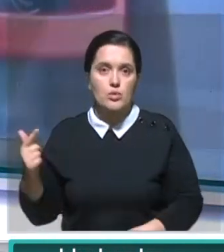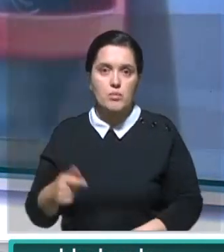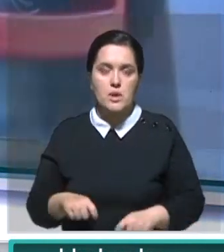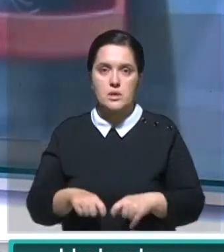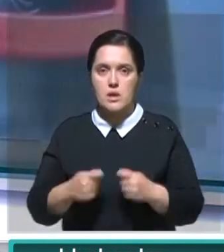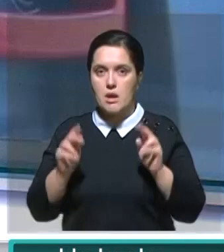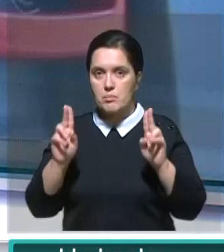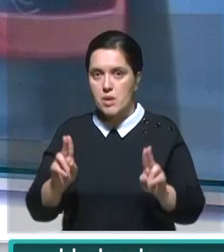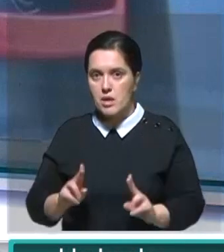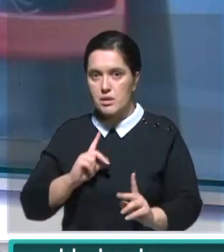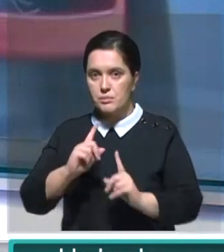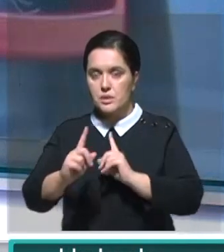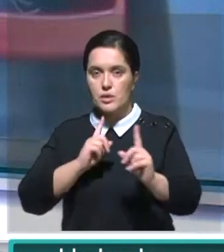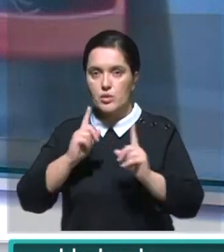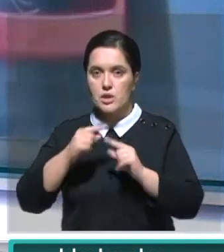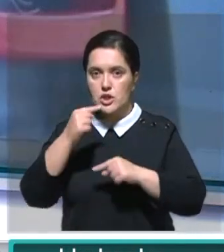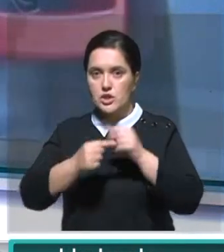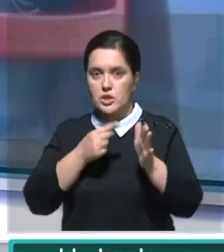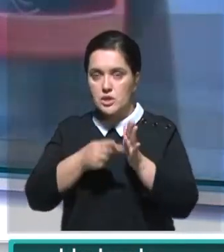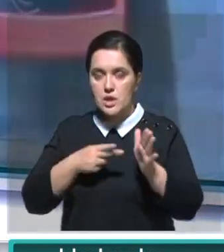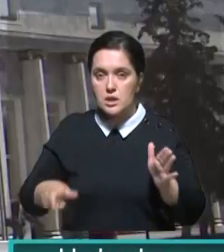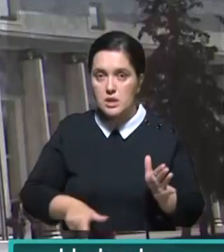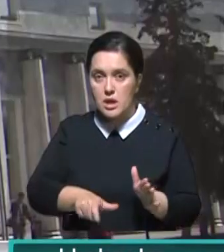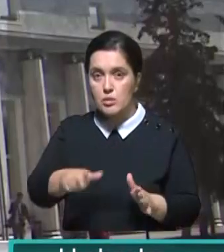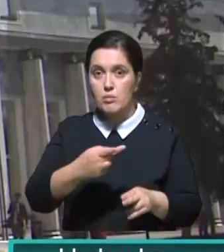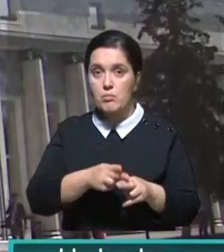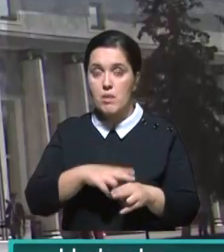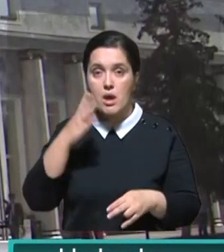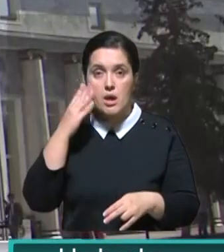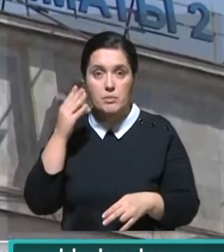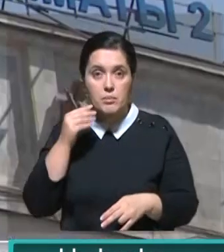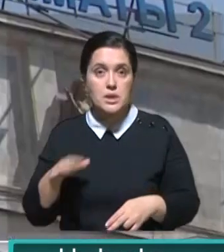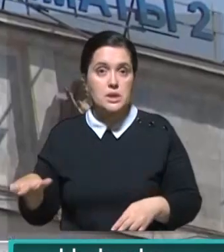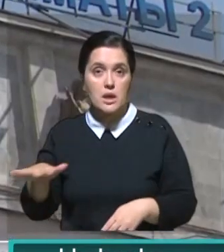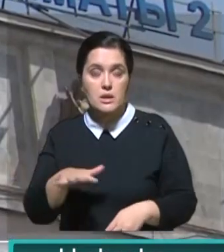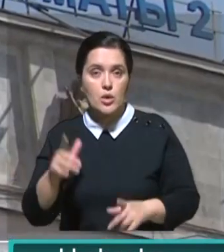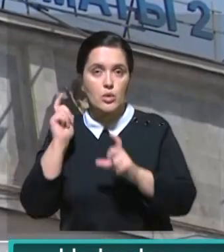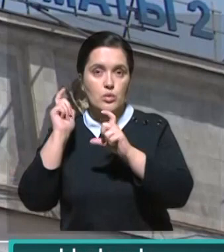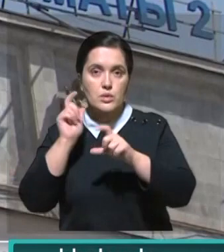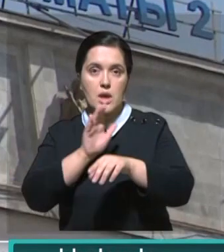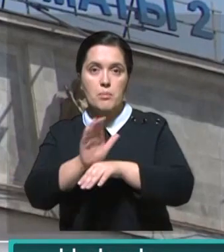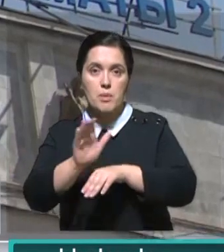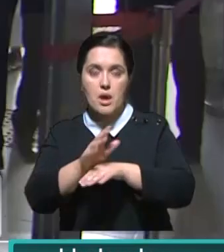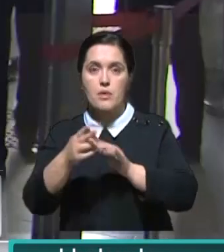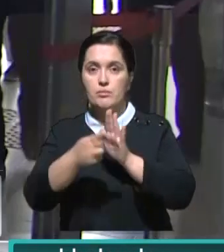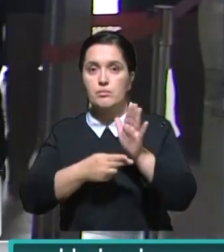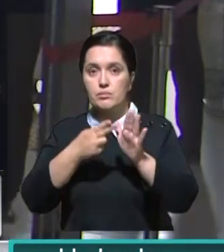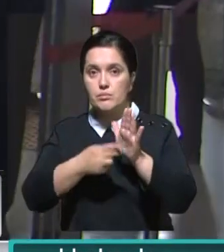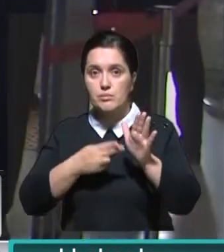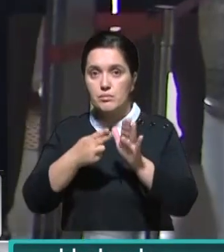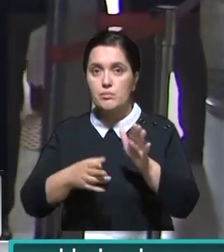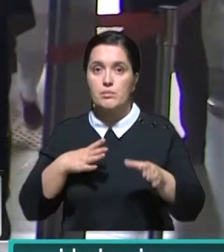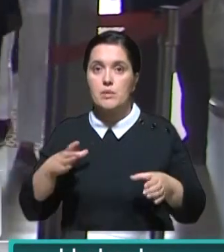нарушения правил перехода через рельсы. Только с начала года на территории алматинского отделения грузоперевозок локомотивными бригадами